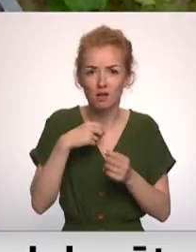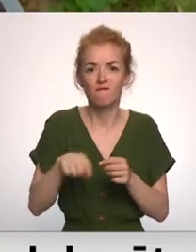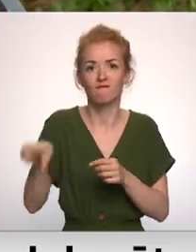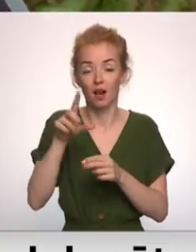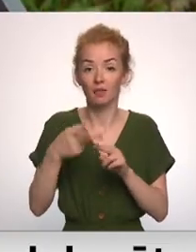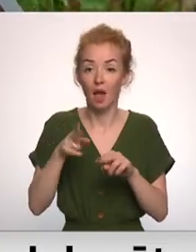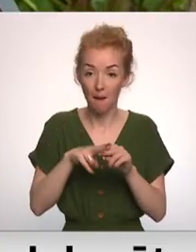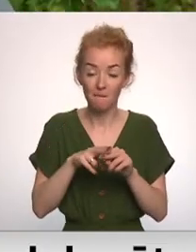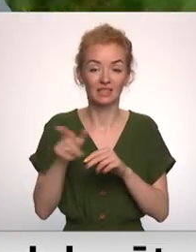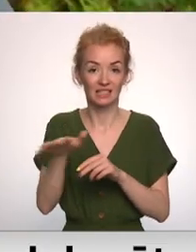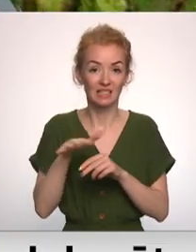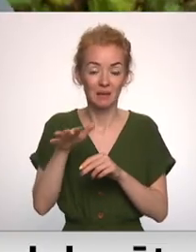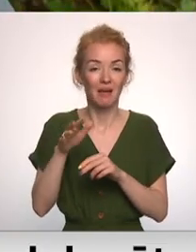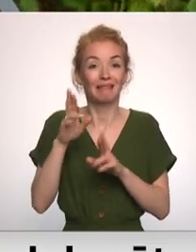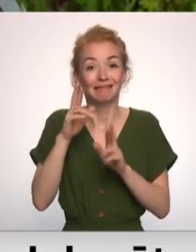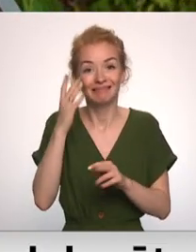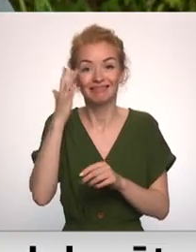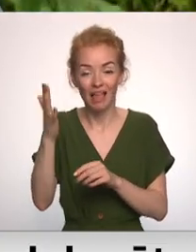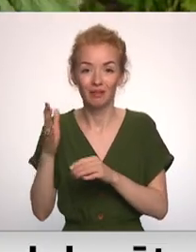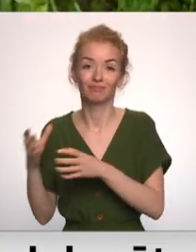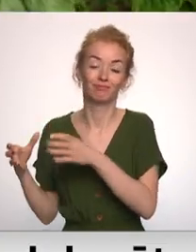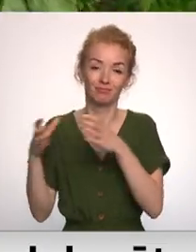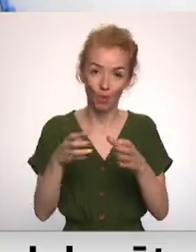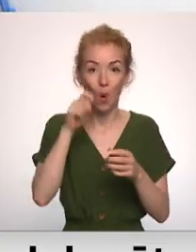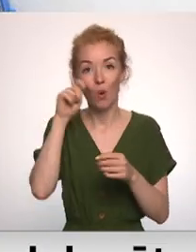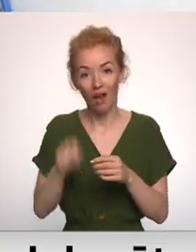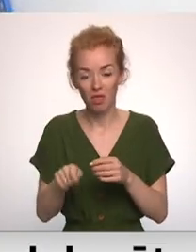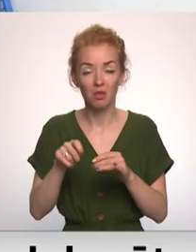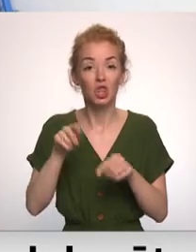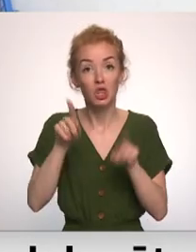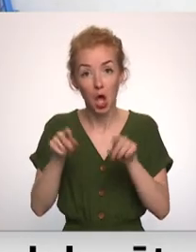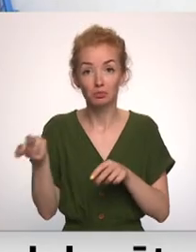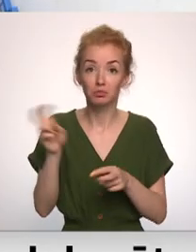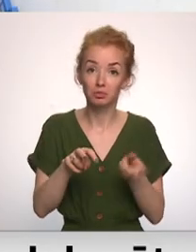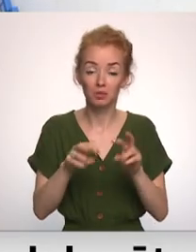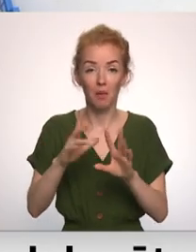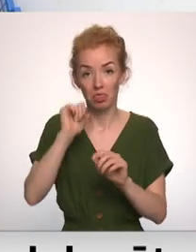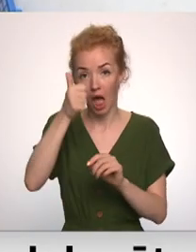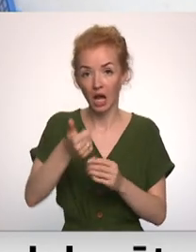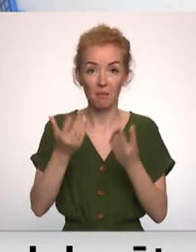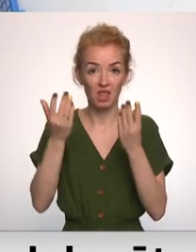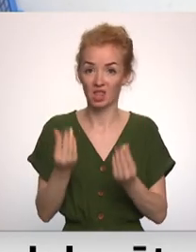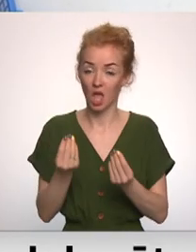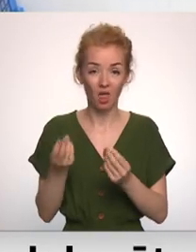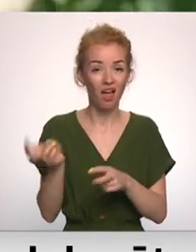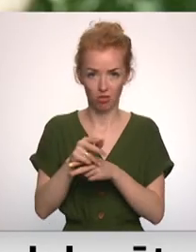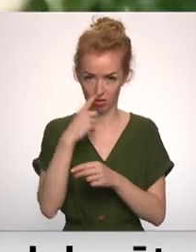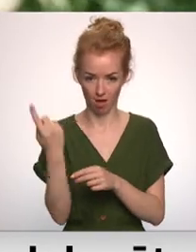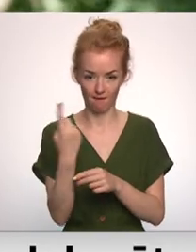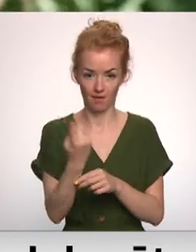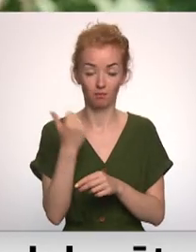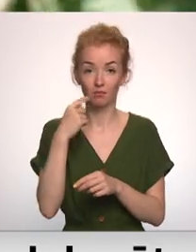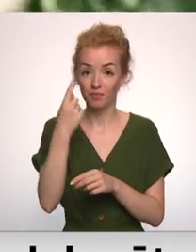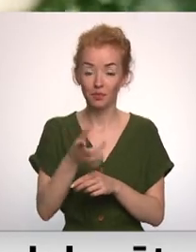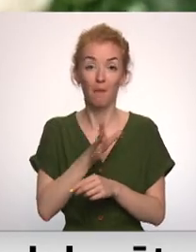Tāpēc Silgaļi cerības lika uz Ukraiņiem. Pāris zvanu ir bijuši, taču nākamajā dienā darbā neviens tā arī nav ieradies. Pat bijusi